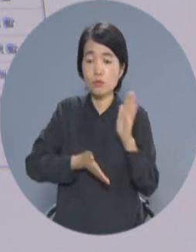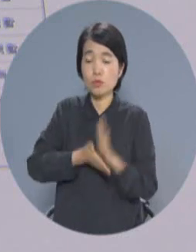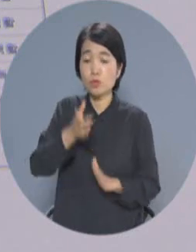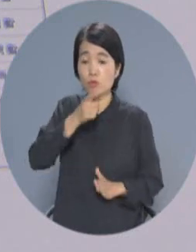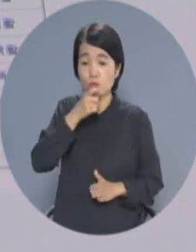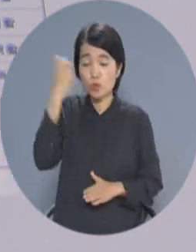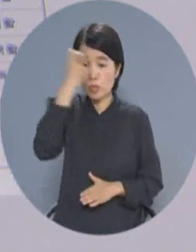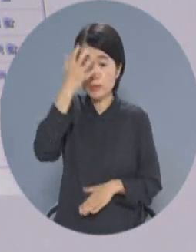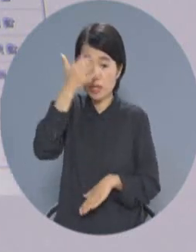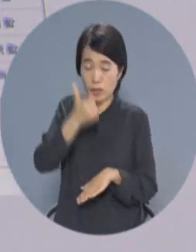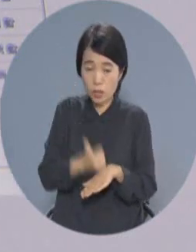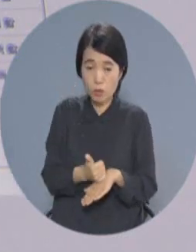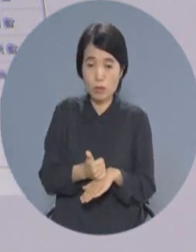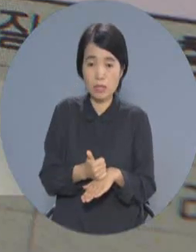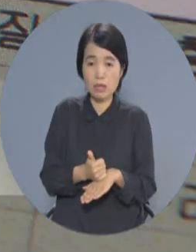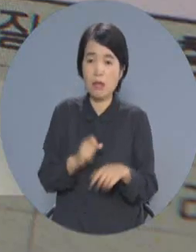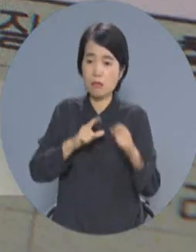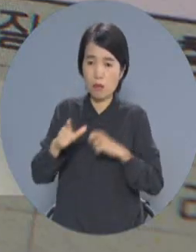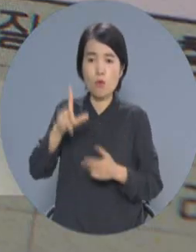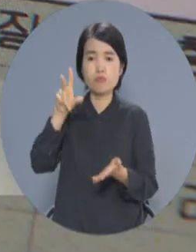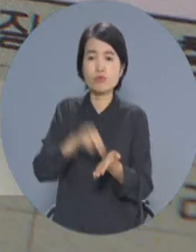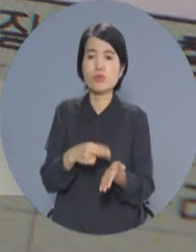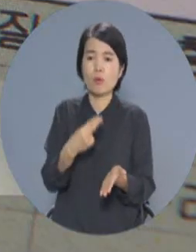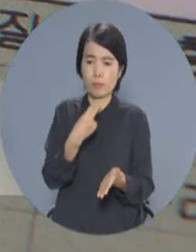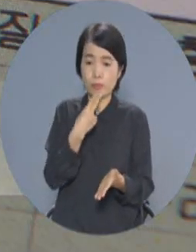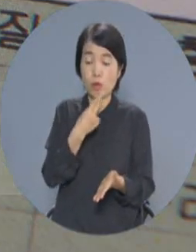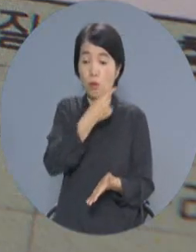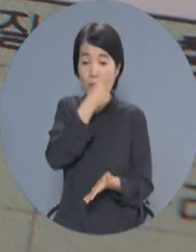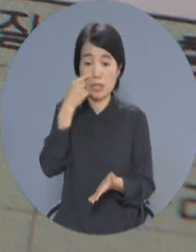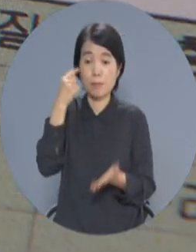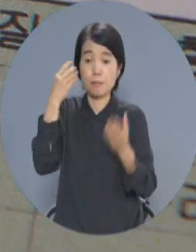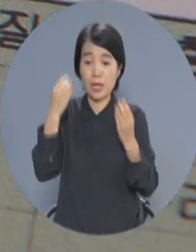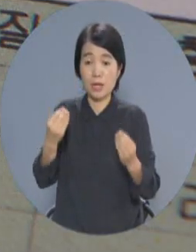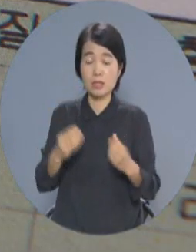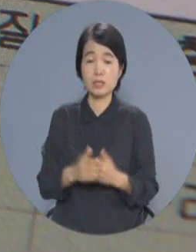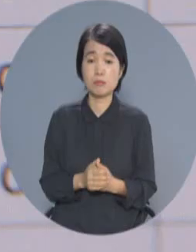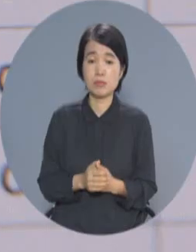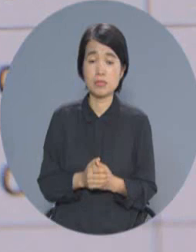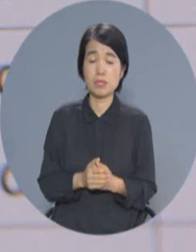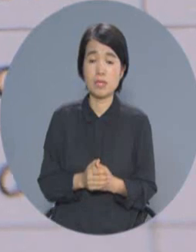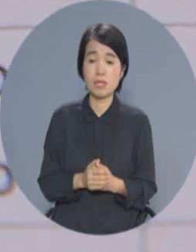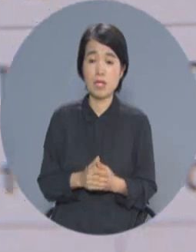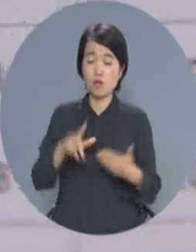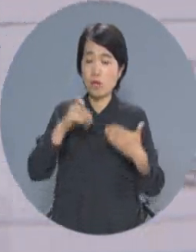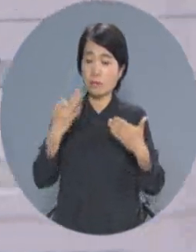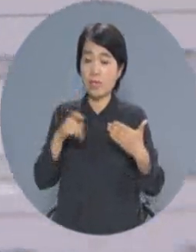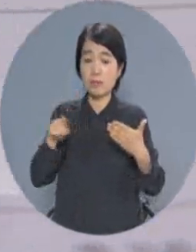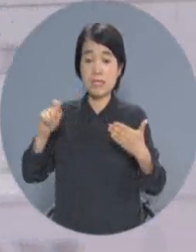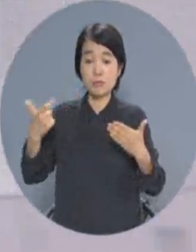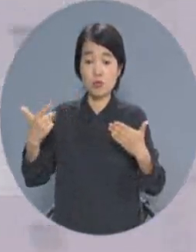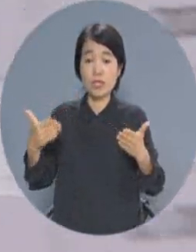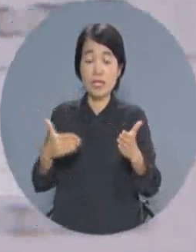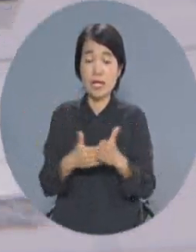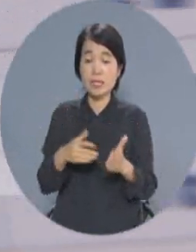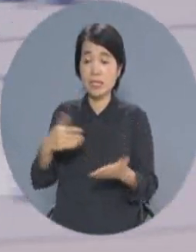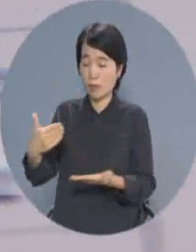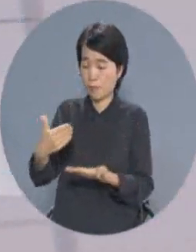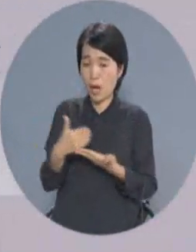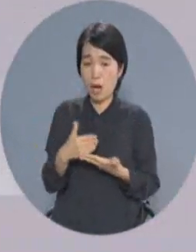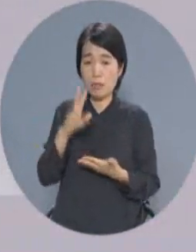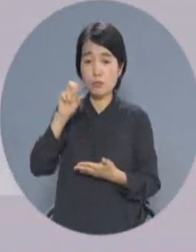수돗물 수질 검사 결과에는 대체로 문제가 없는 것으로 나왔습니다. 지난 14일부터 16일까지 민원이